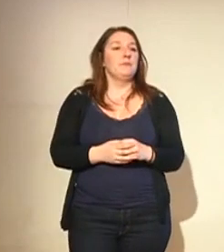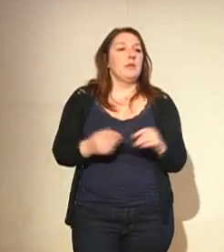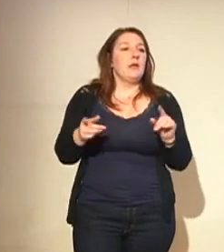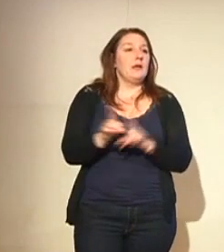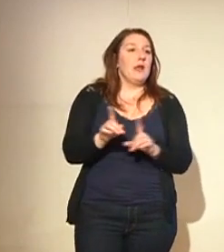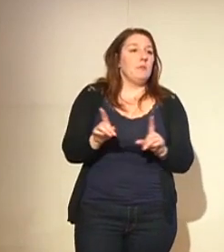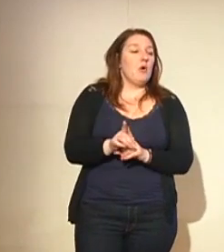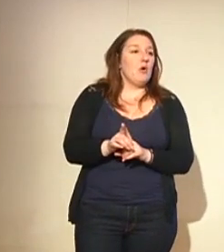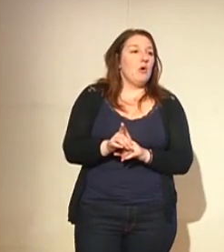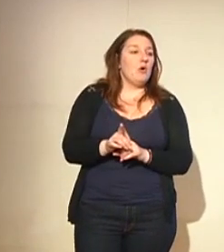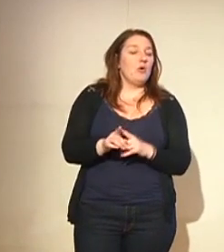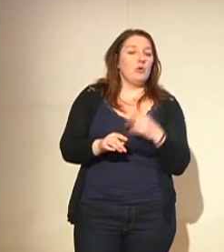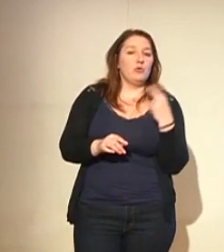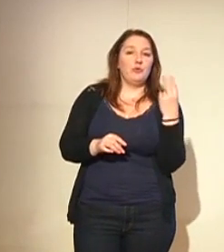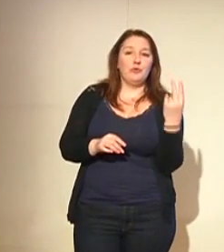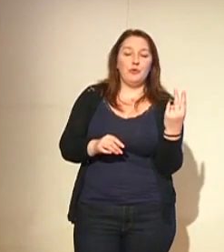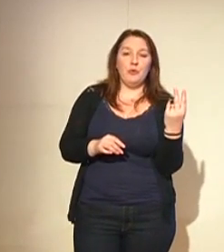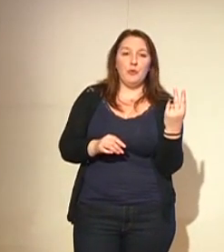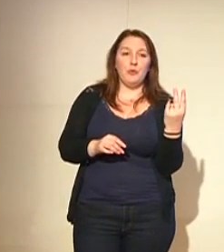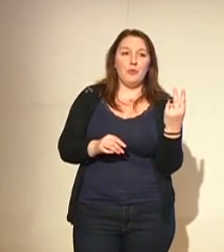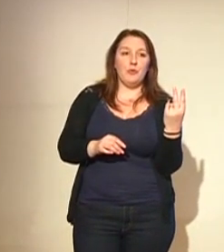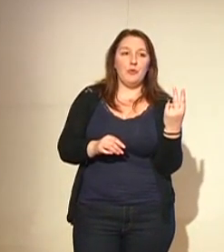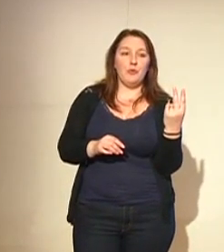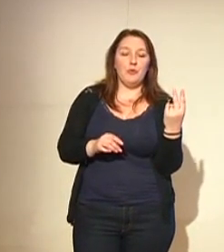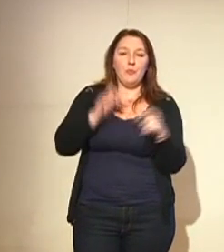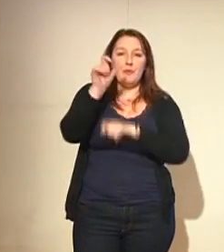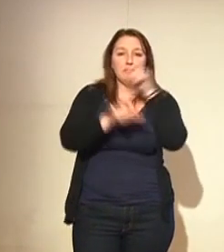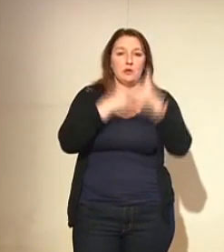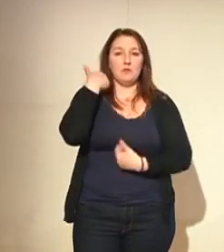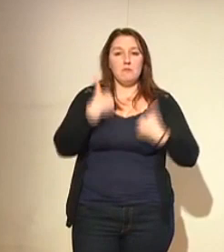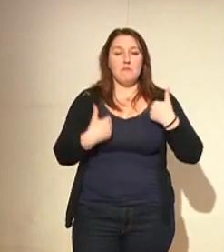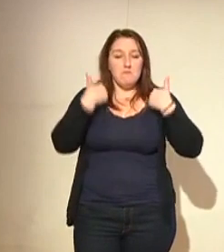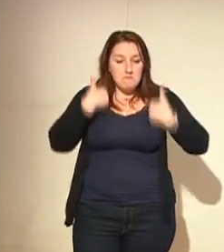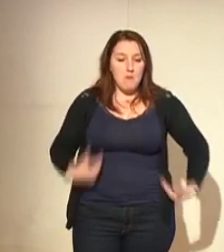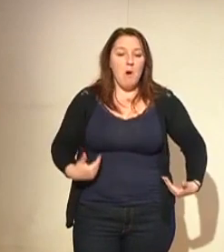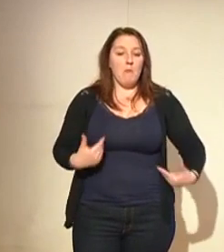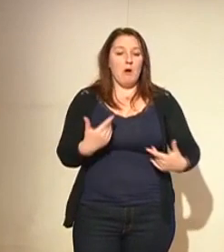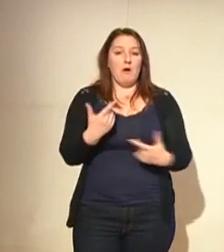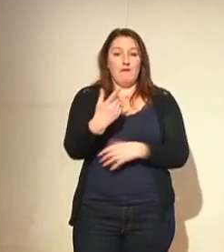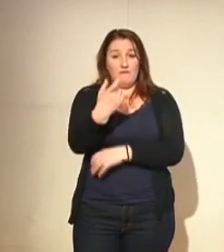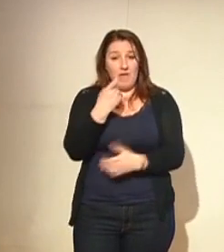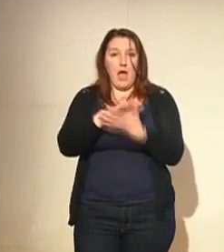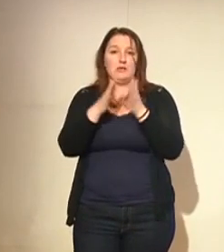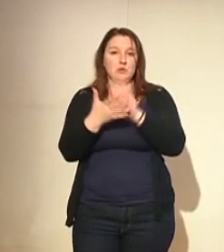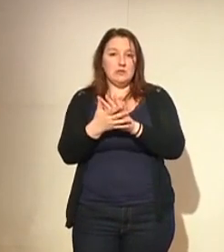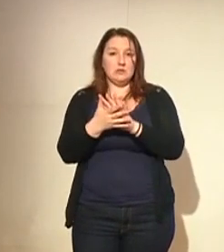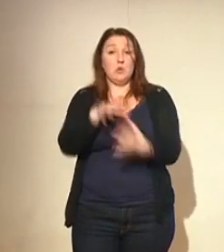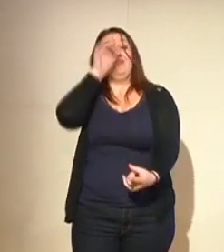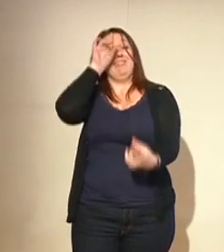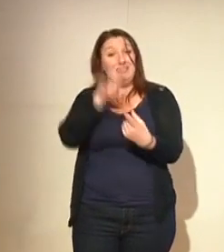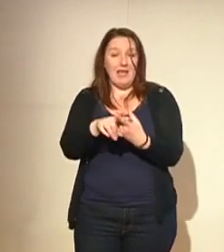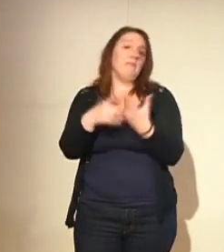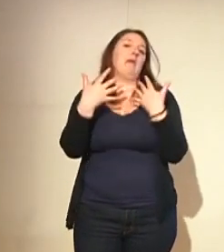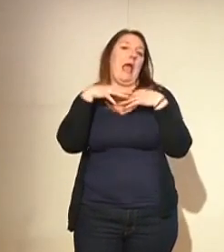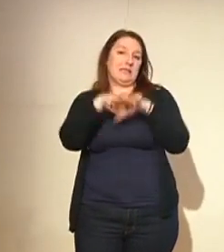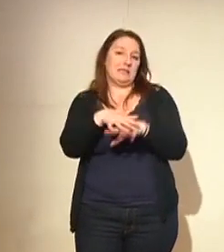également de membres d'association dont l'objet dont l'un des objets et l'insertion